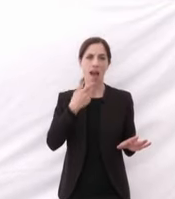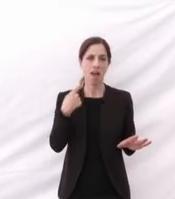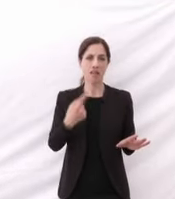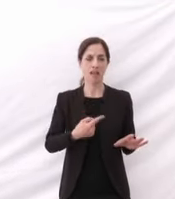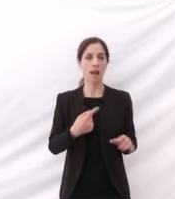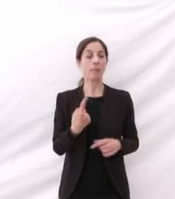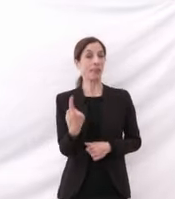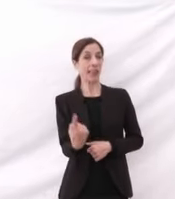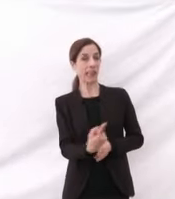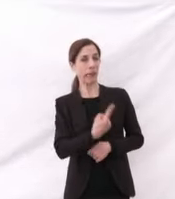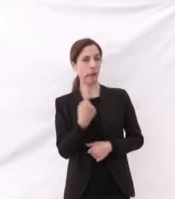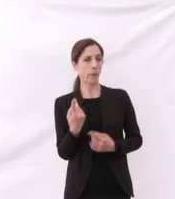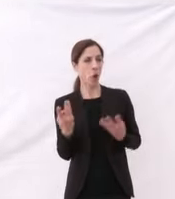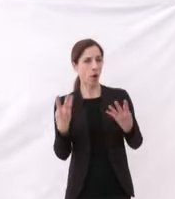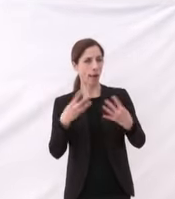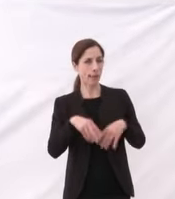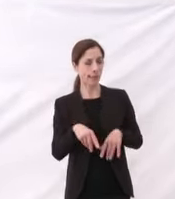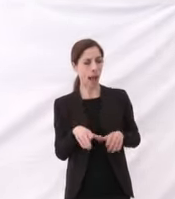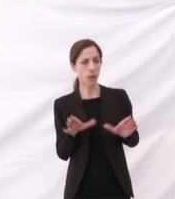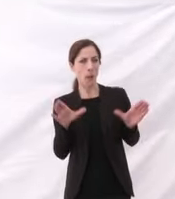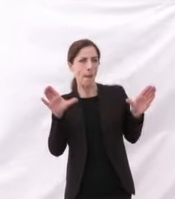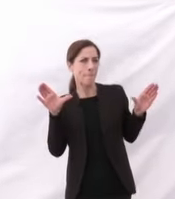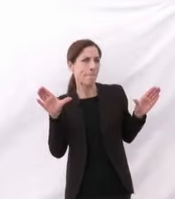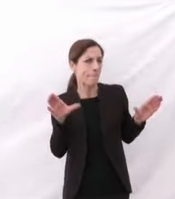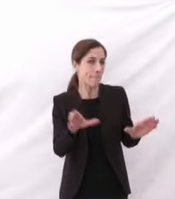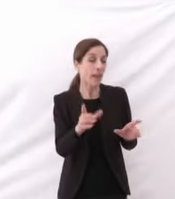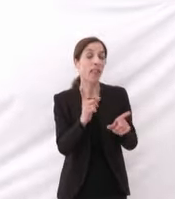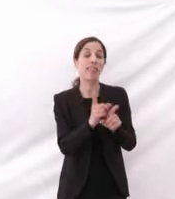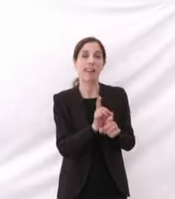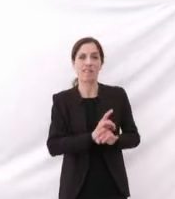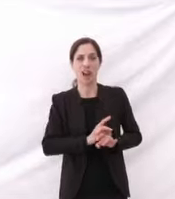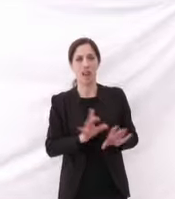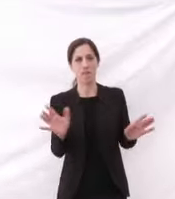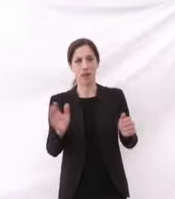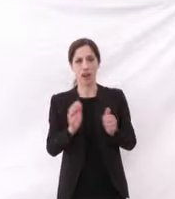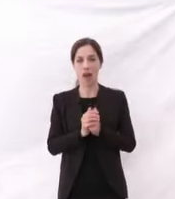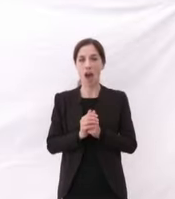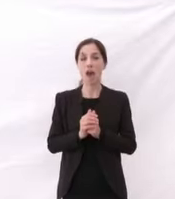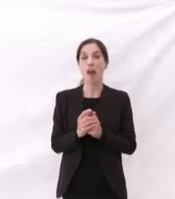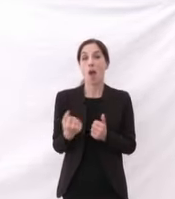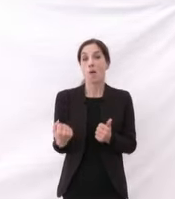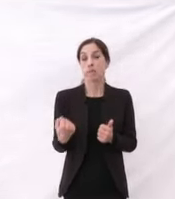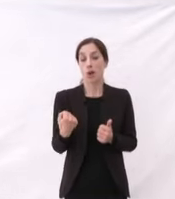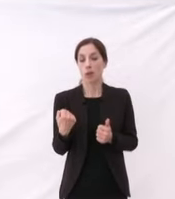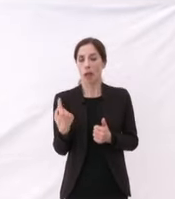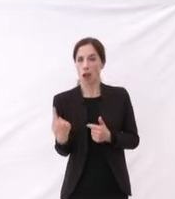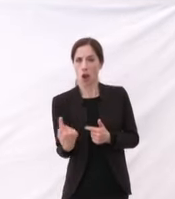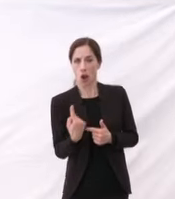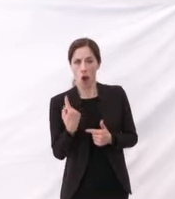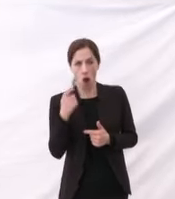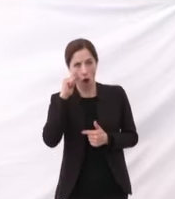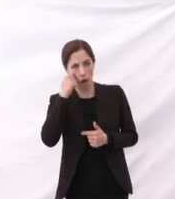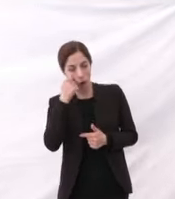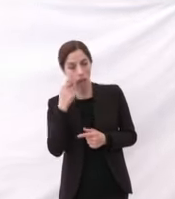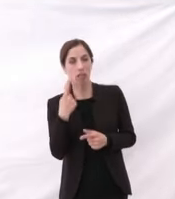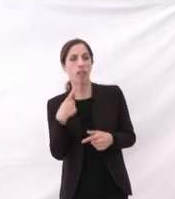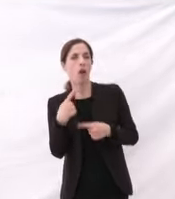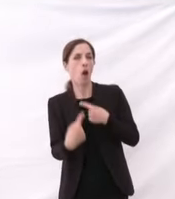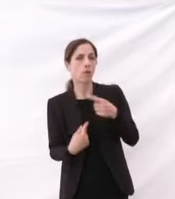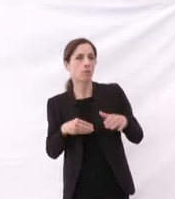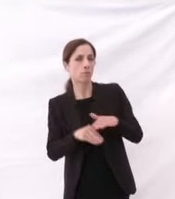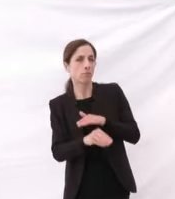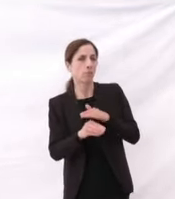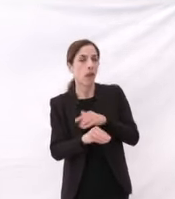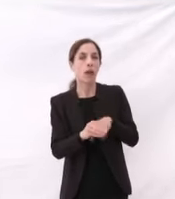del crimine organizzato e da tutti quei poteri corrotti che lo alimentano, cominciando dalla